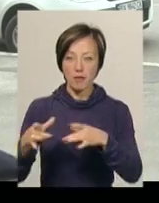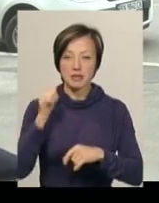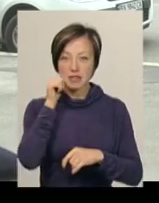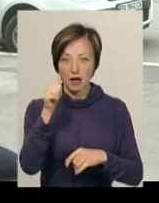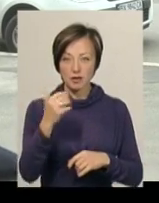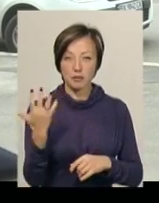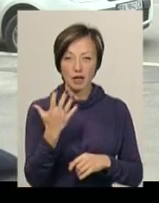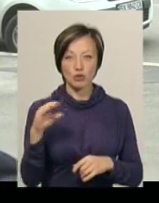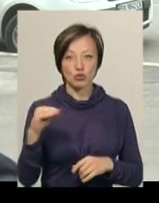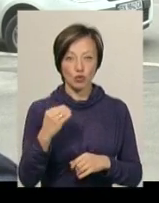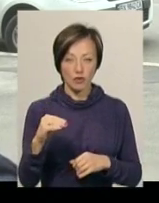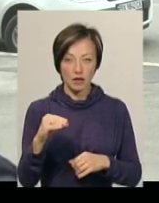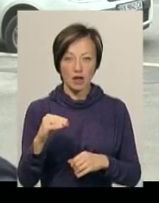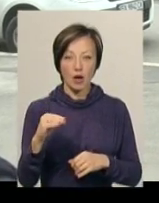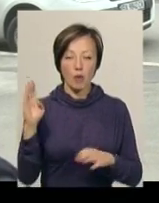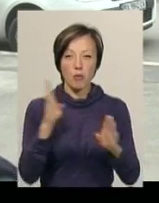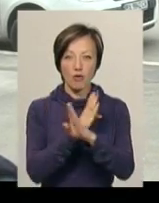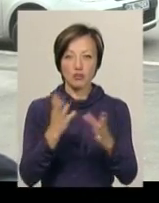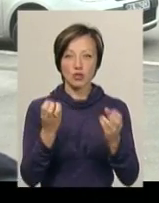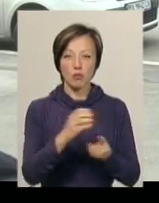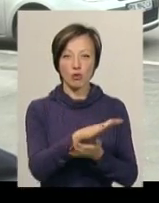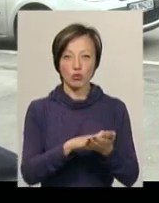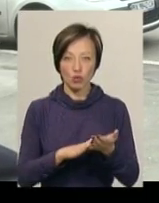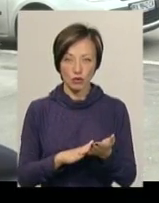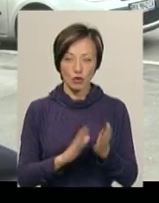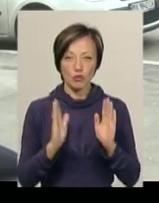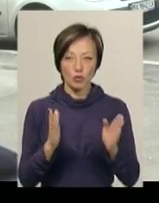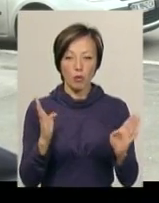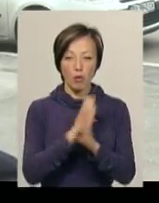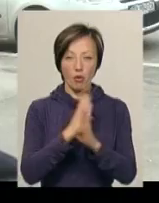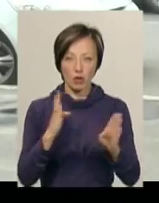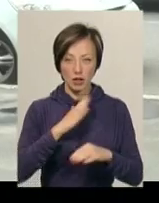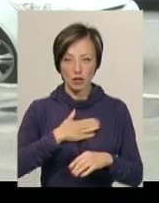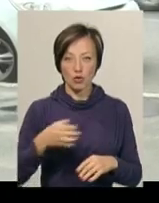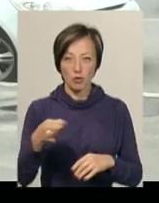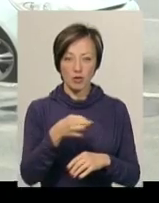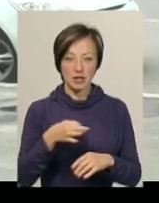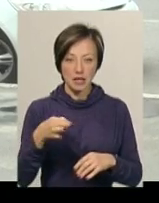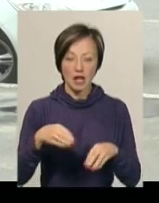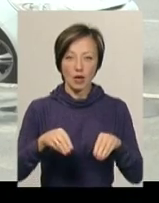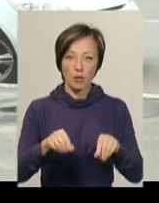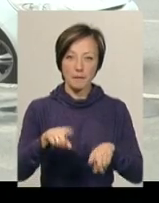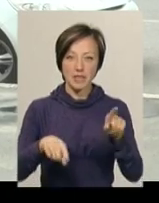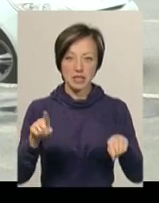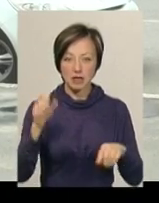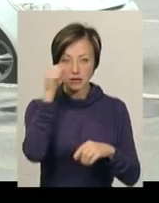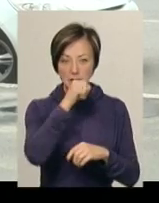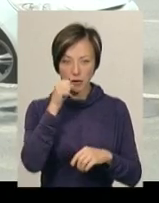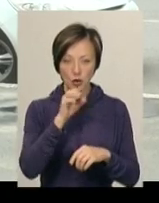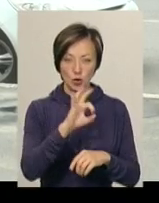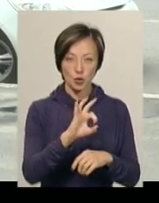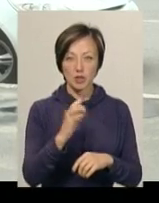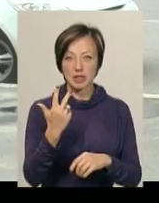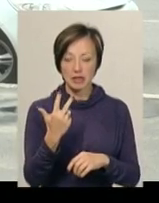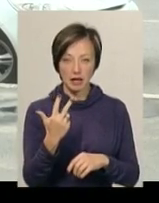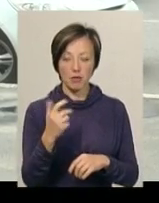Завтра, 5 жовтня, арктичне повітря ще продовжить обумовлювати погоду нашої області. На ґрунті місцями і повітрі заморозки 0,3